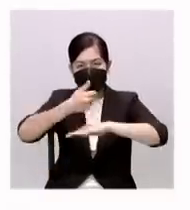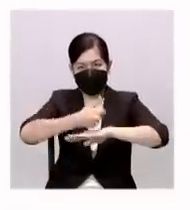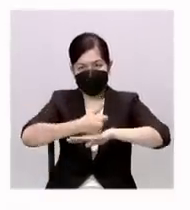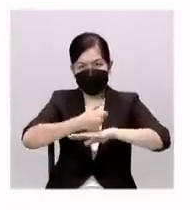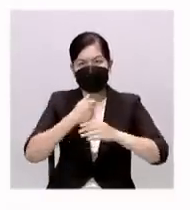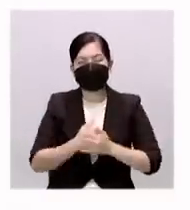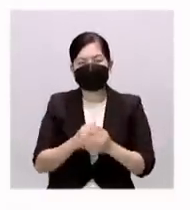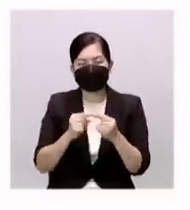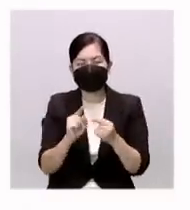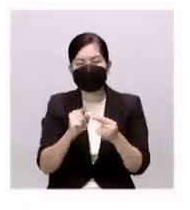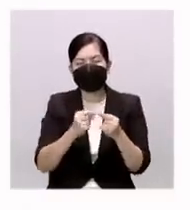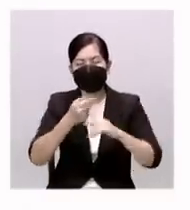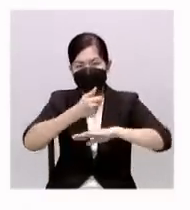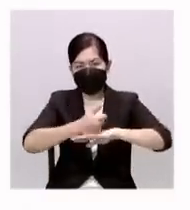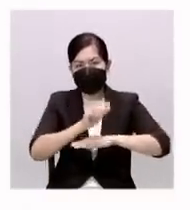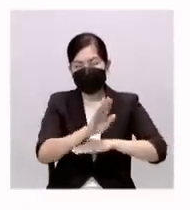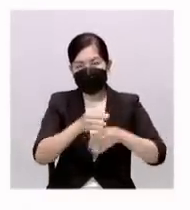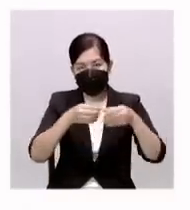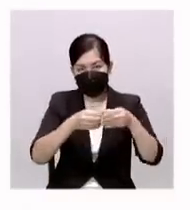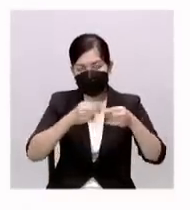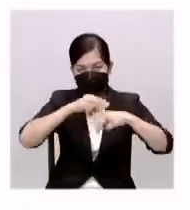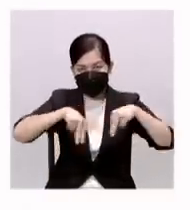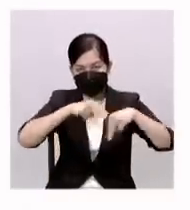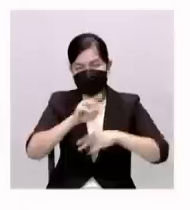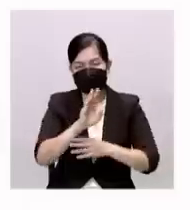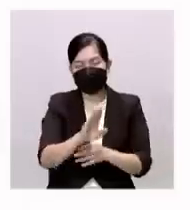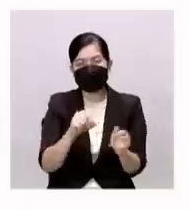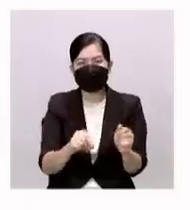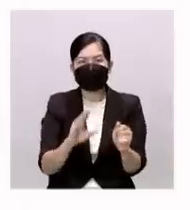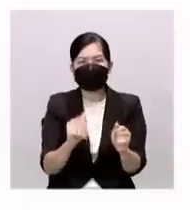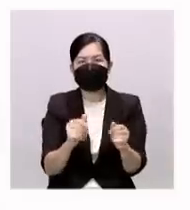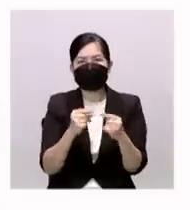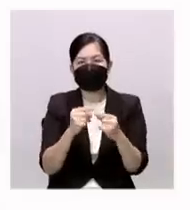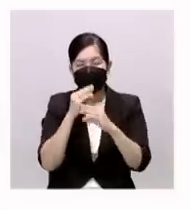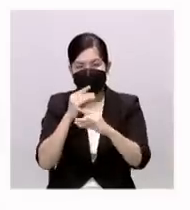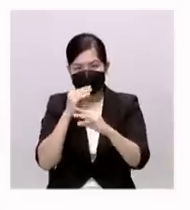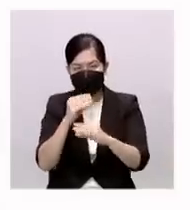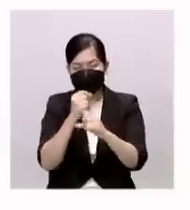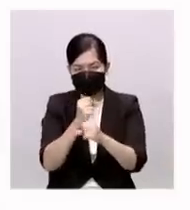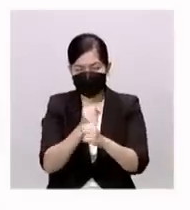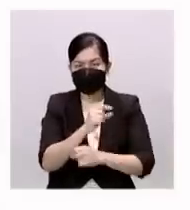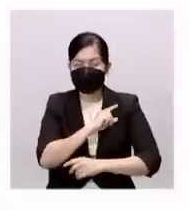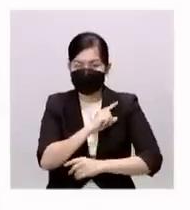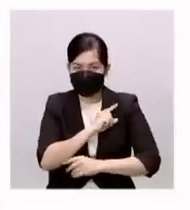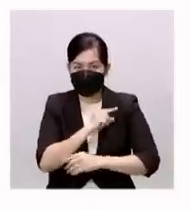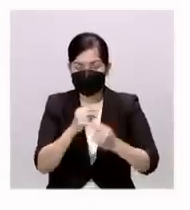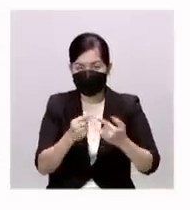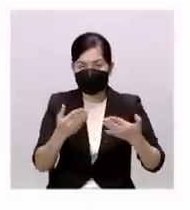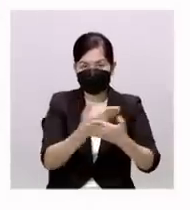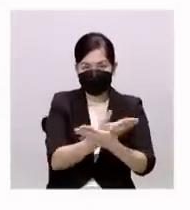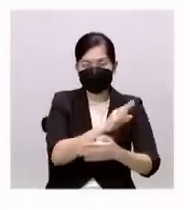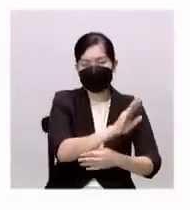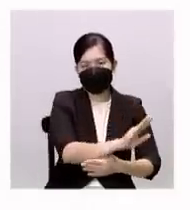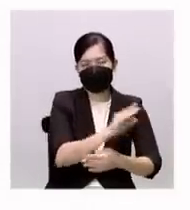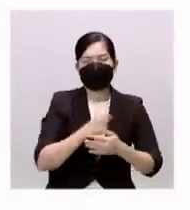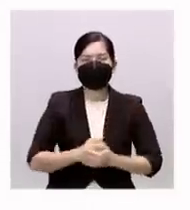ำเนิดผู้กำกับการกลุ่มงานสอบสวนตำรวจภูธรจังหวัดระยองมารักษาราชการแทนผู้กำกับการสถานีตำรวจภูธรนิ